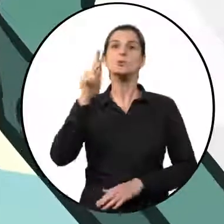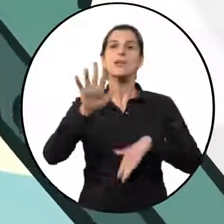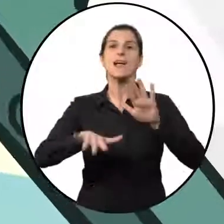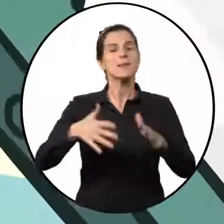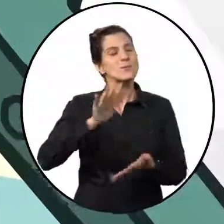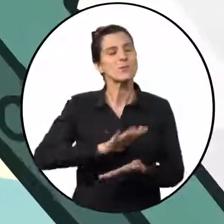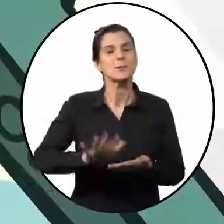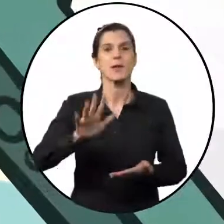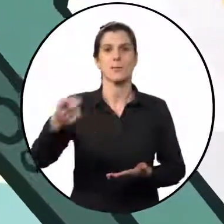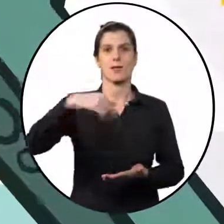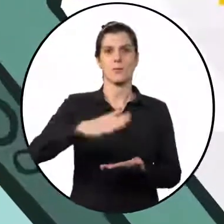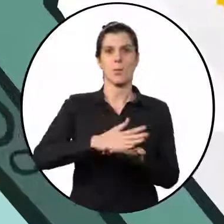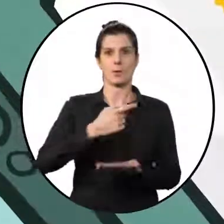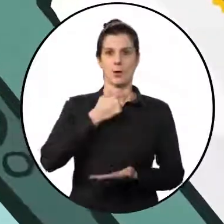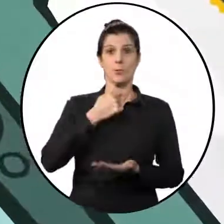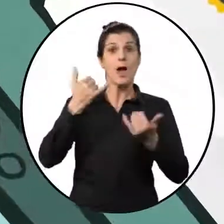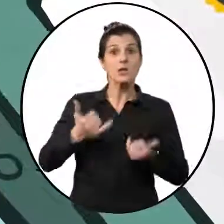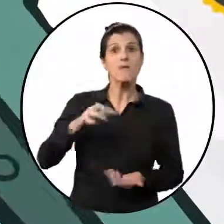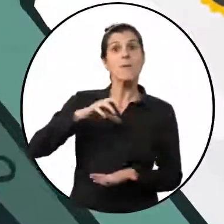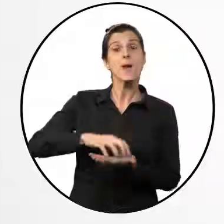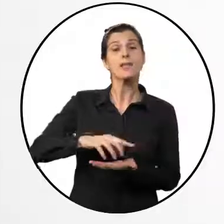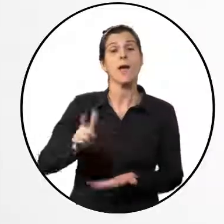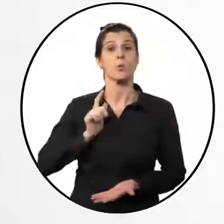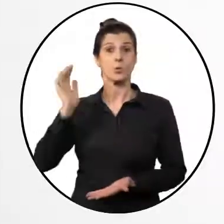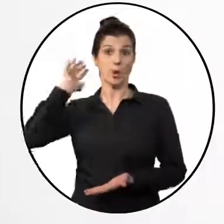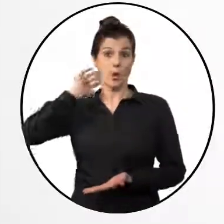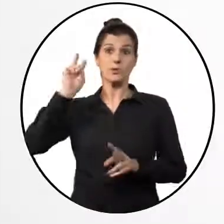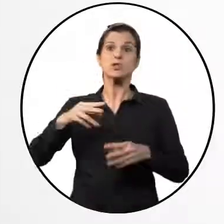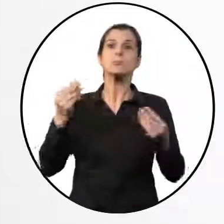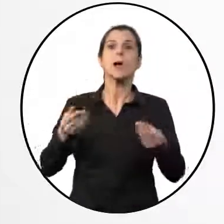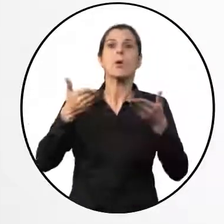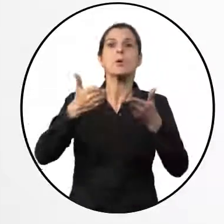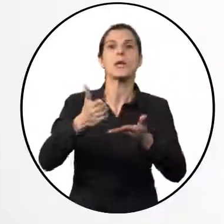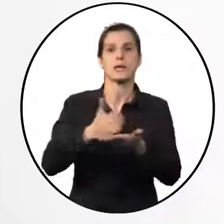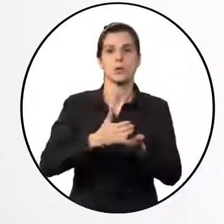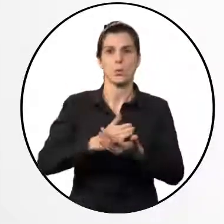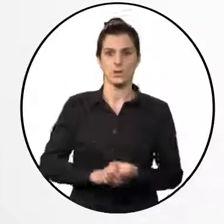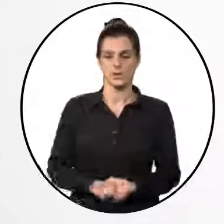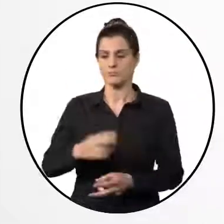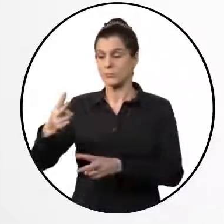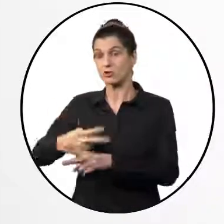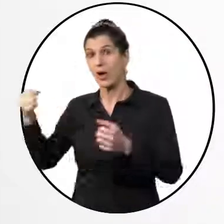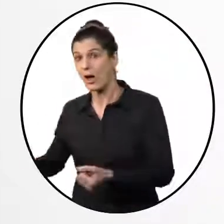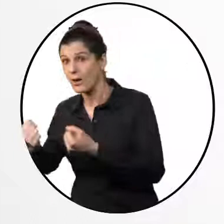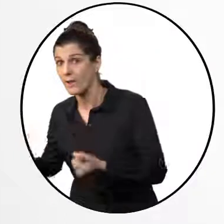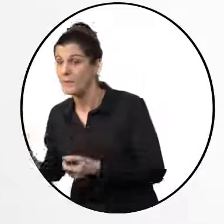עכשיו, באתר פיקוד העורף, המשחק שיעזור לכם להתכונן. מוכנים בשגרה, מוגנים בחירום.